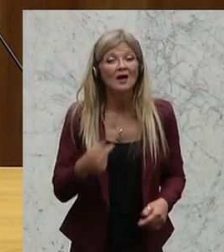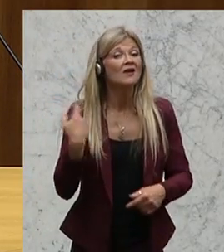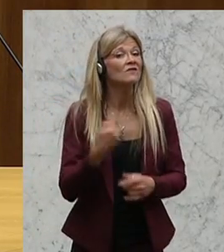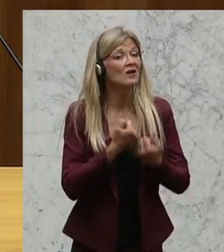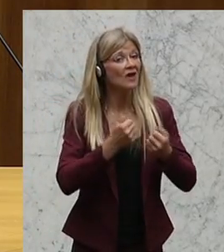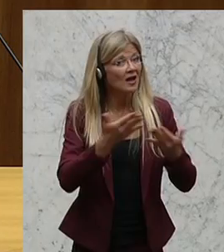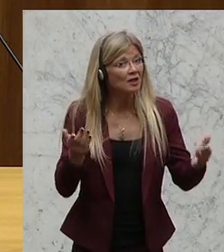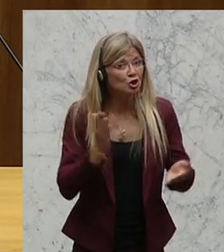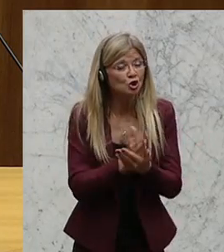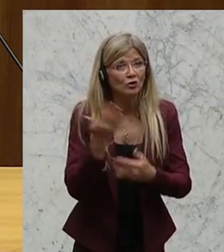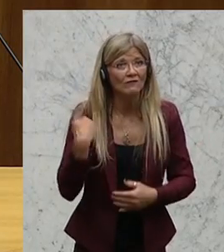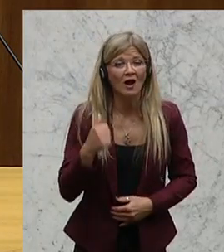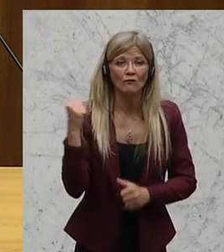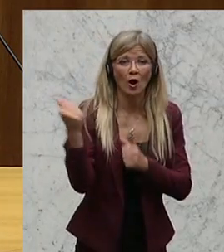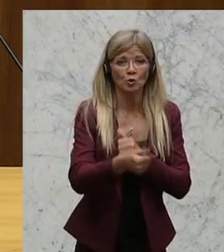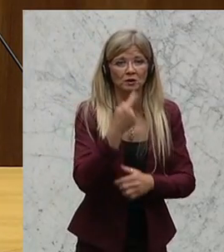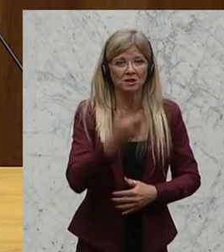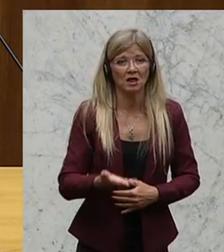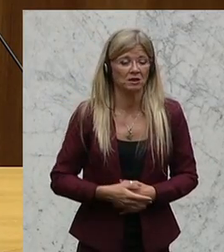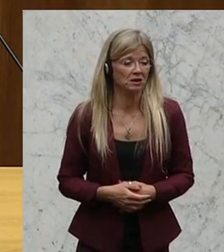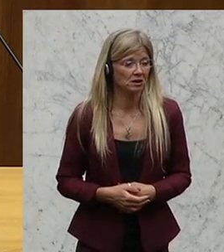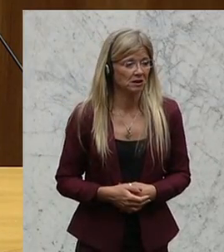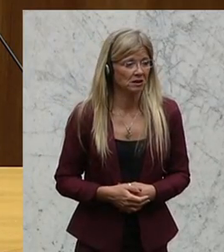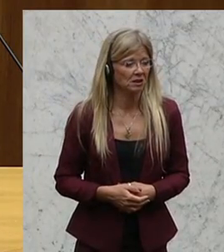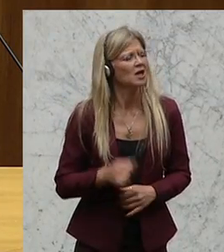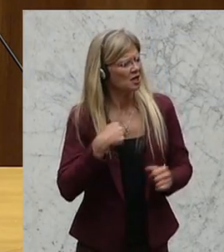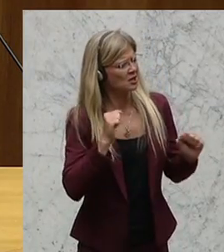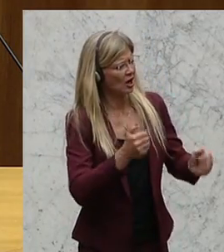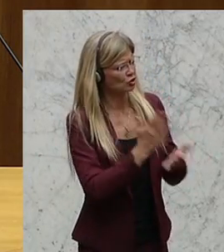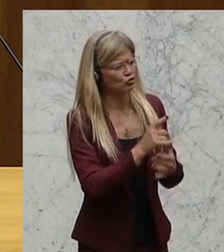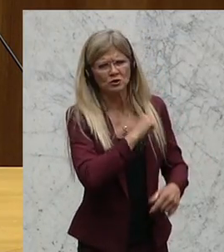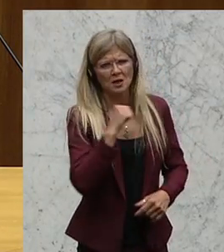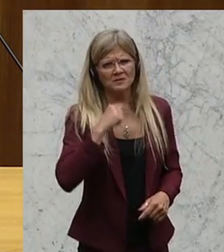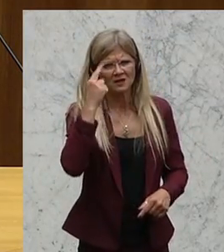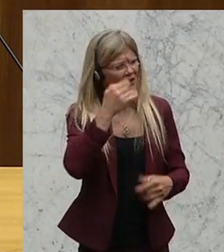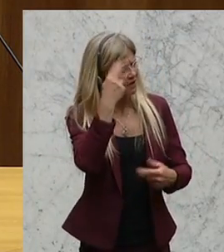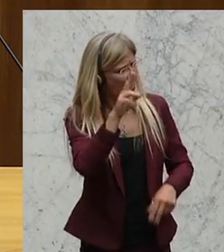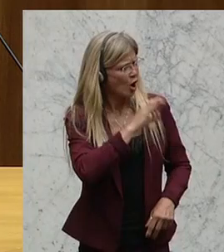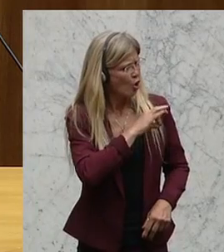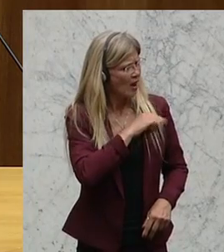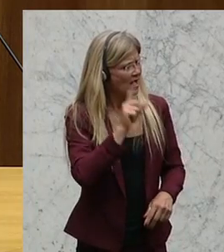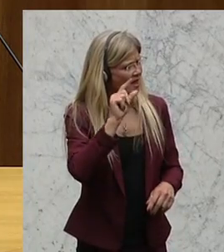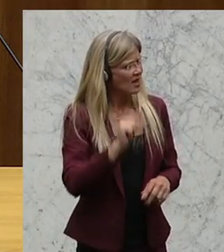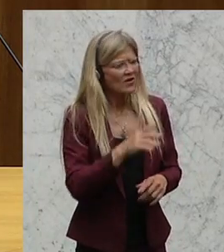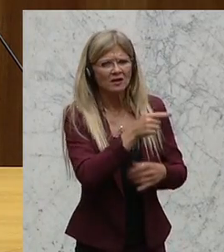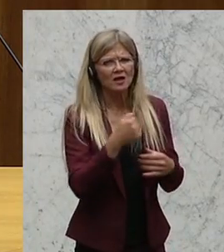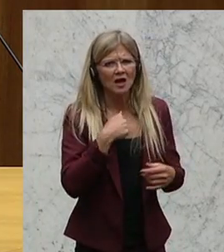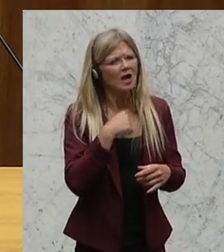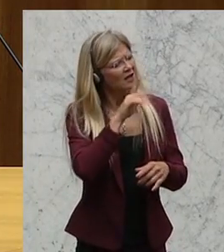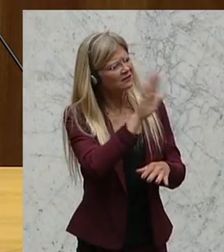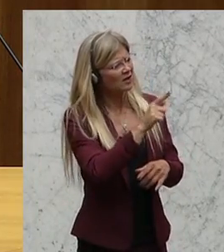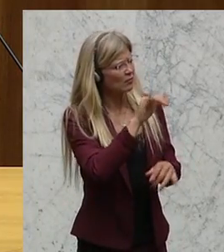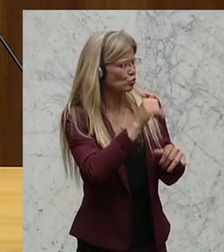gesagt, haben... Ich kann schon selber denken, Herr Kollege Weniger, das ist vielleicht bei Ihnen anders, wo das Generalsekretariat vorschreiben